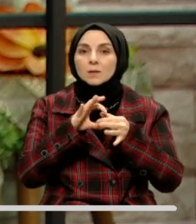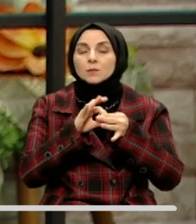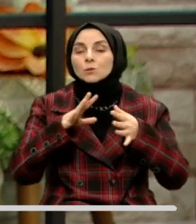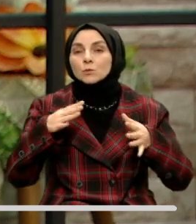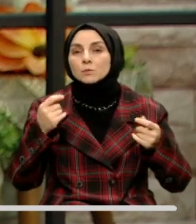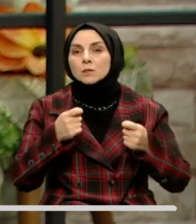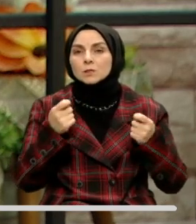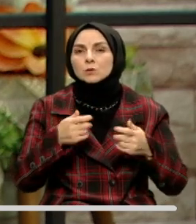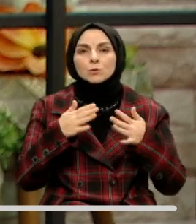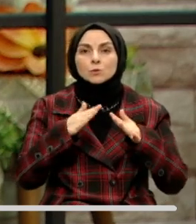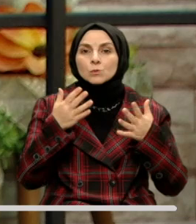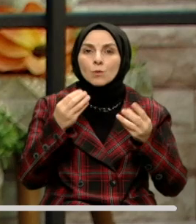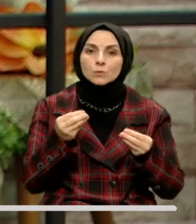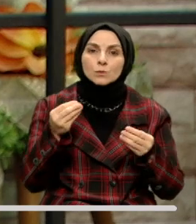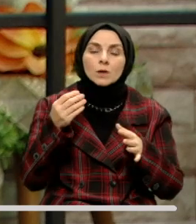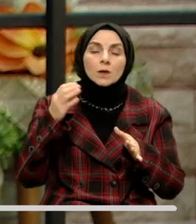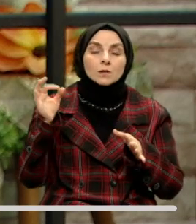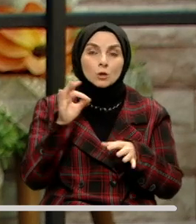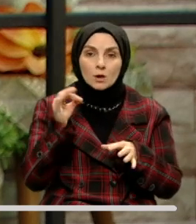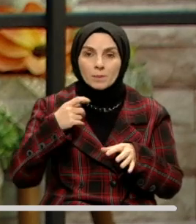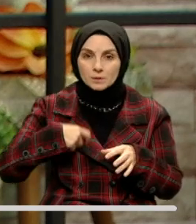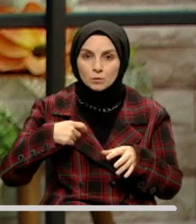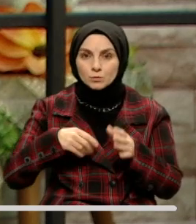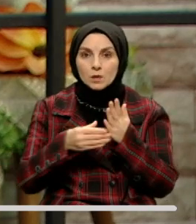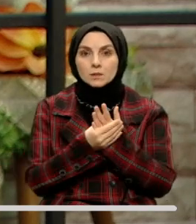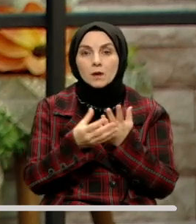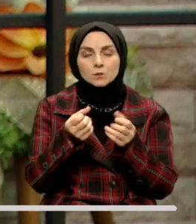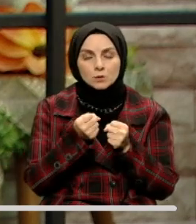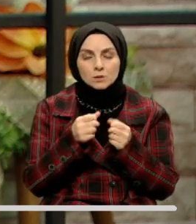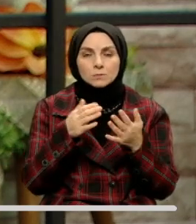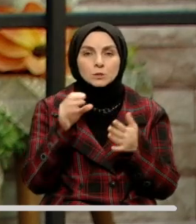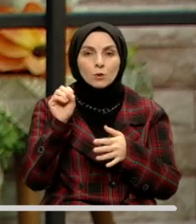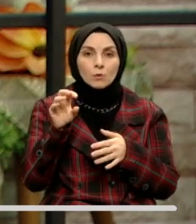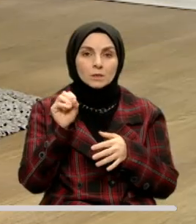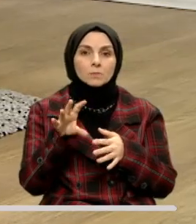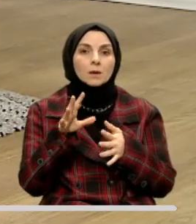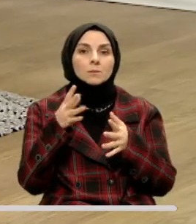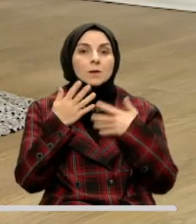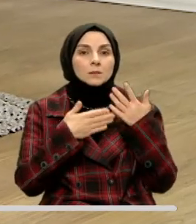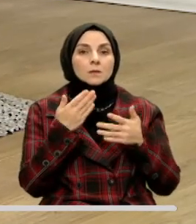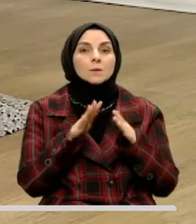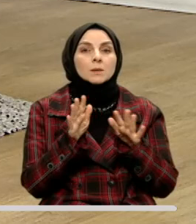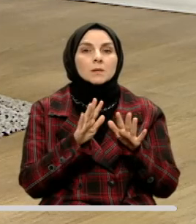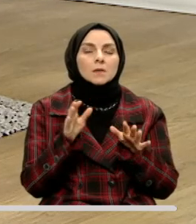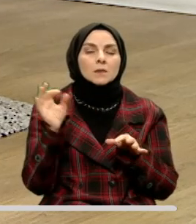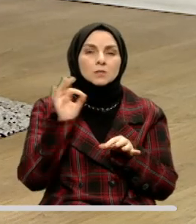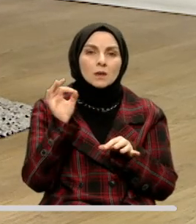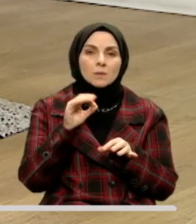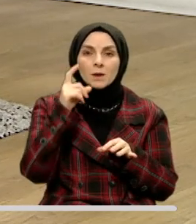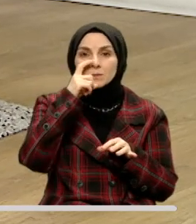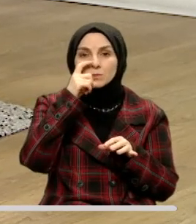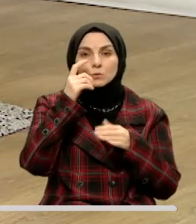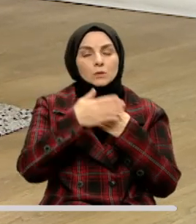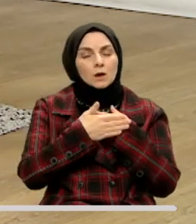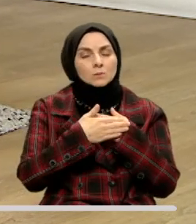O zaman özel ders aldıralım. Öğretmen niye anlatamadı? O zaman öğretmeni değiştirelim. Hemen müdür yardımcısını arayalım. Hayır, bir